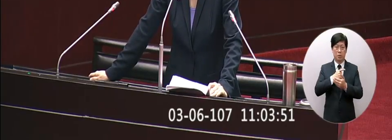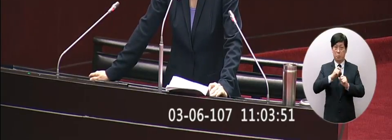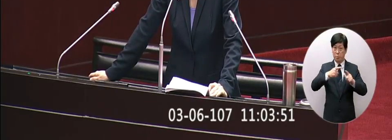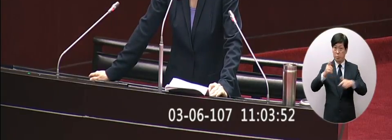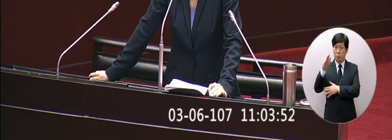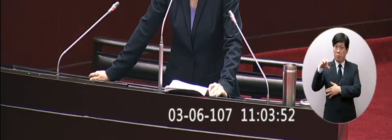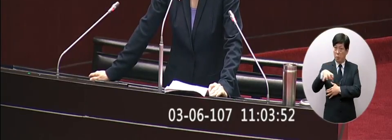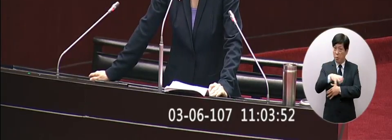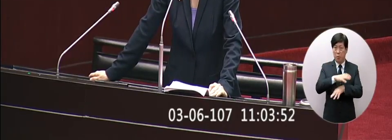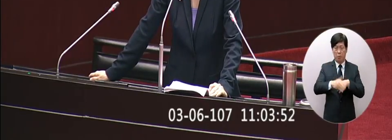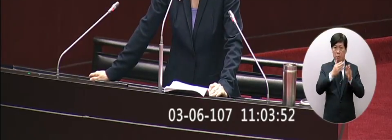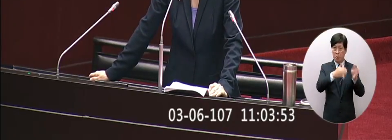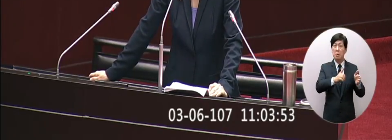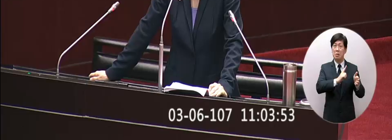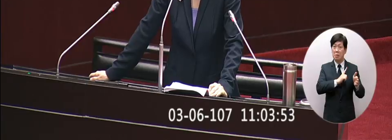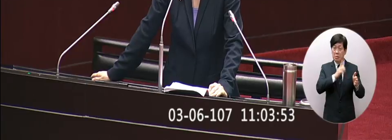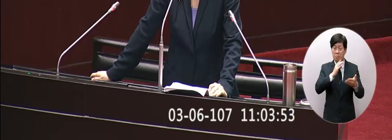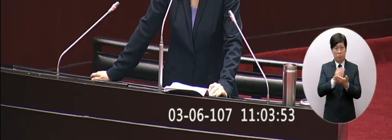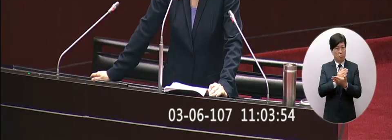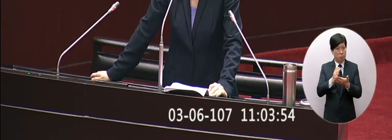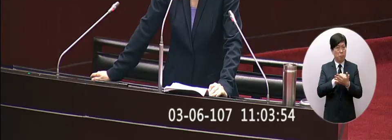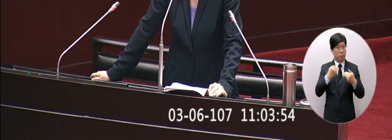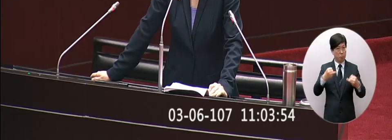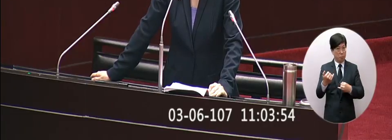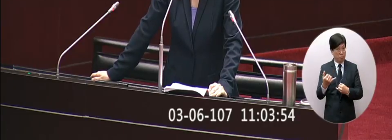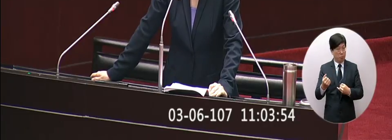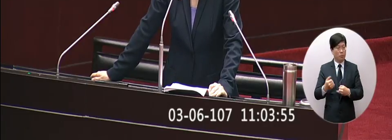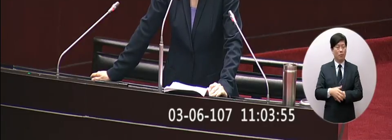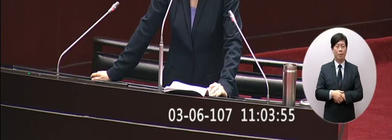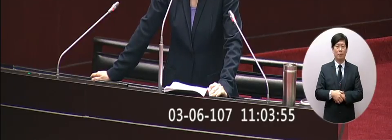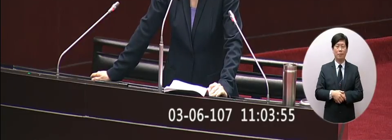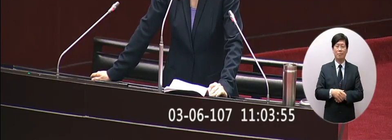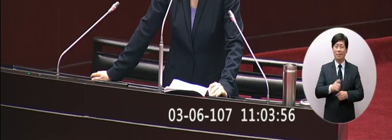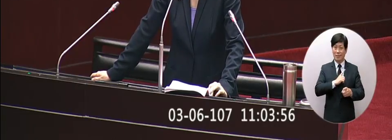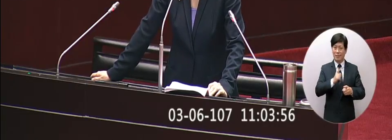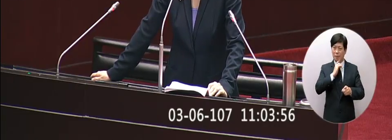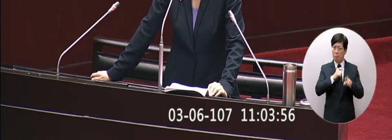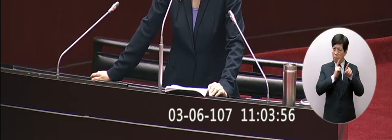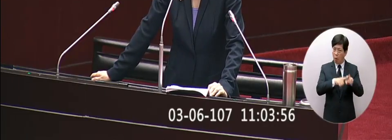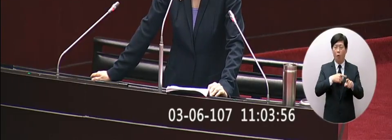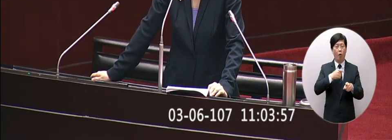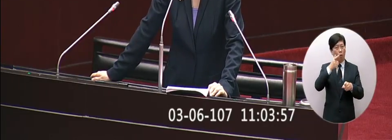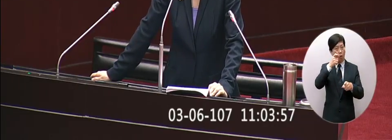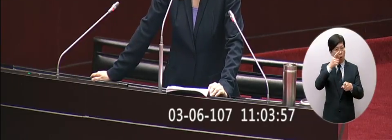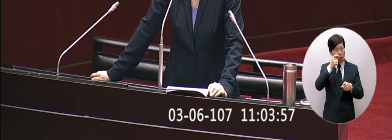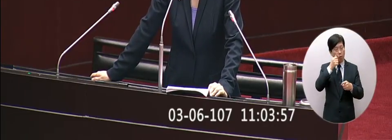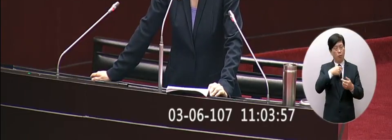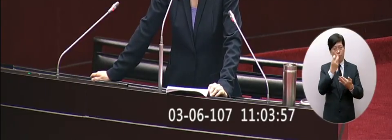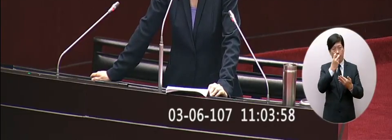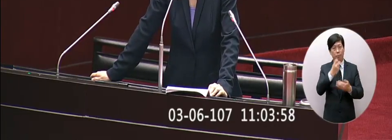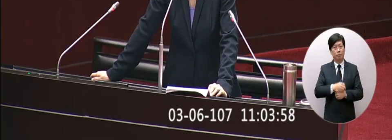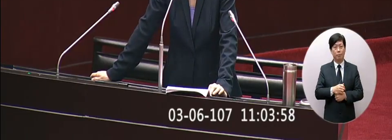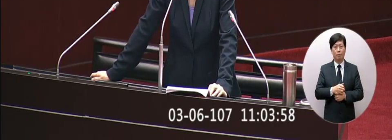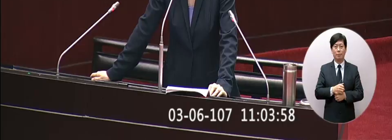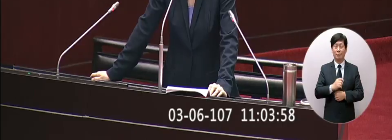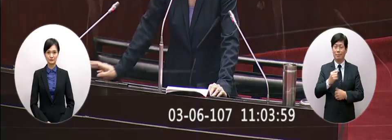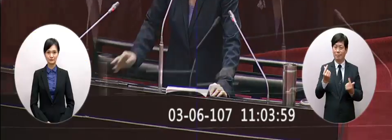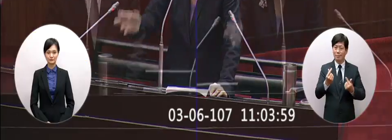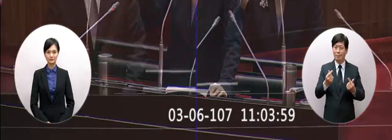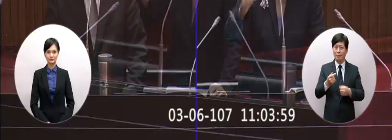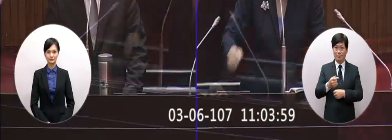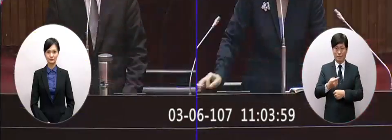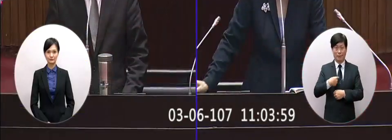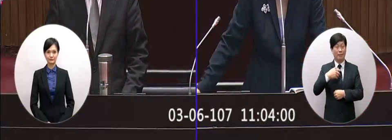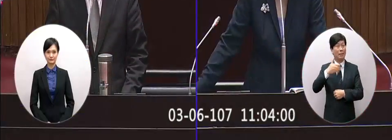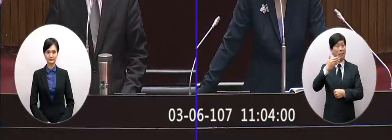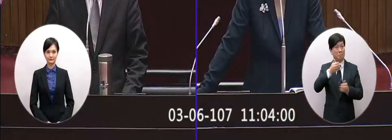构就会对你的施政满意度做出民调，那我当然知道院长呢会把它当作是一个参考值，但是呢你不管是请